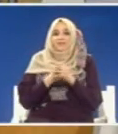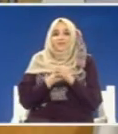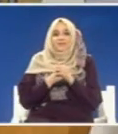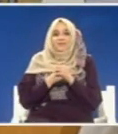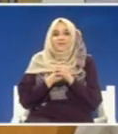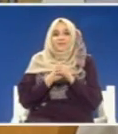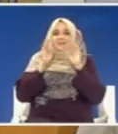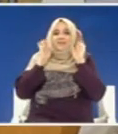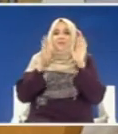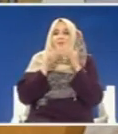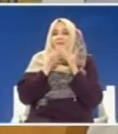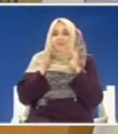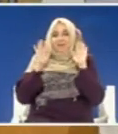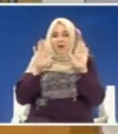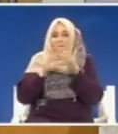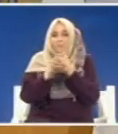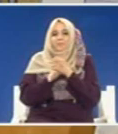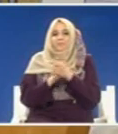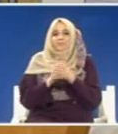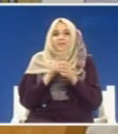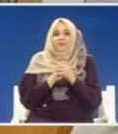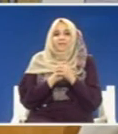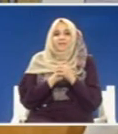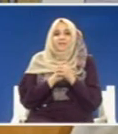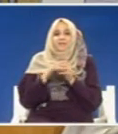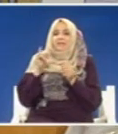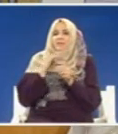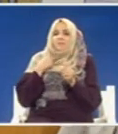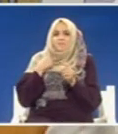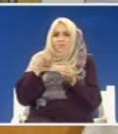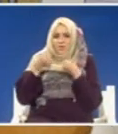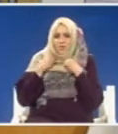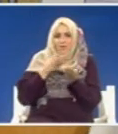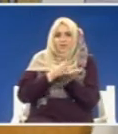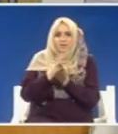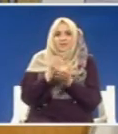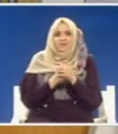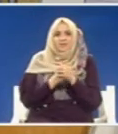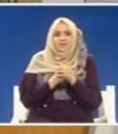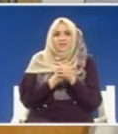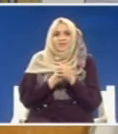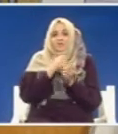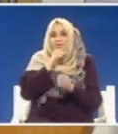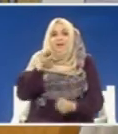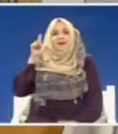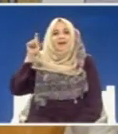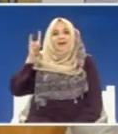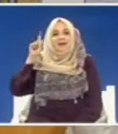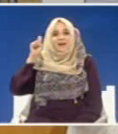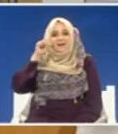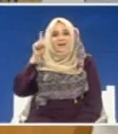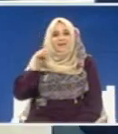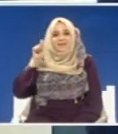وسلم وبارك على سيدنا محمد. يعني حمدناك، من الذي هداني؟ قل الشيخ الغزالي رحمة الله عليه، الشيخ